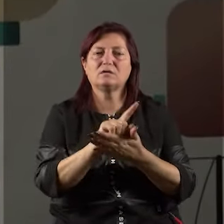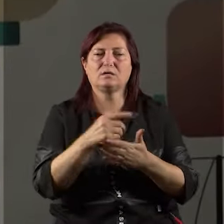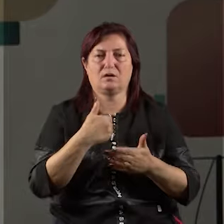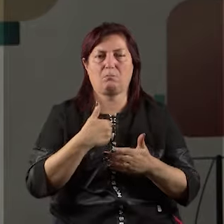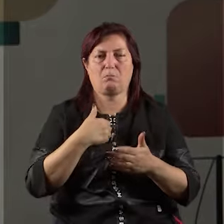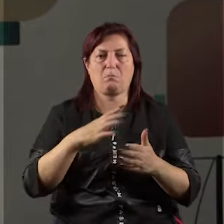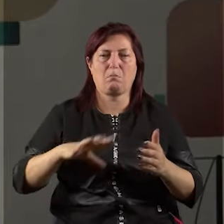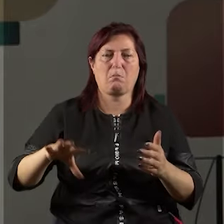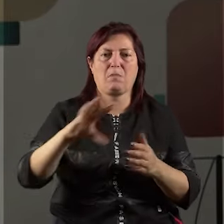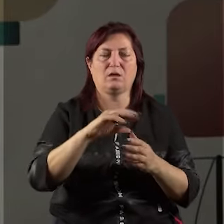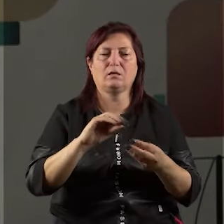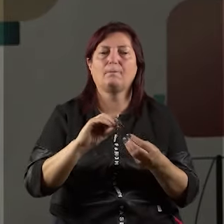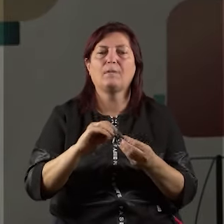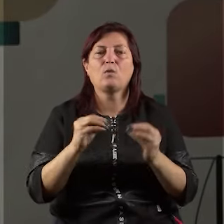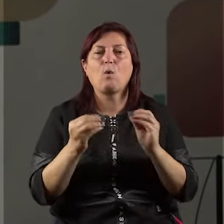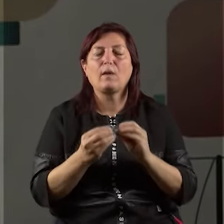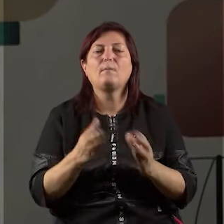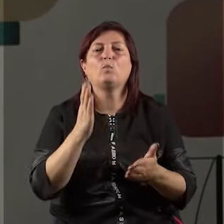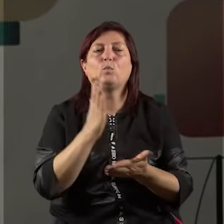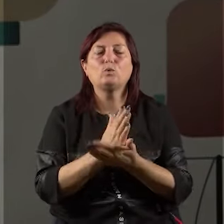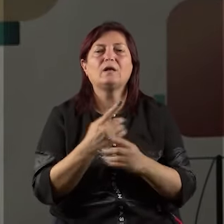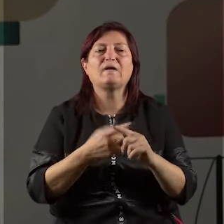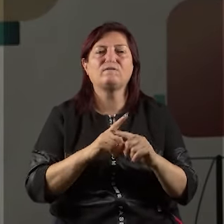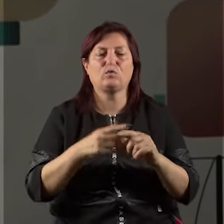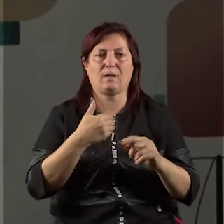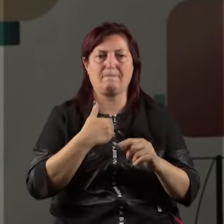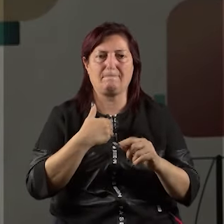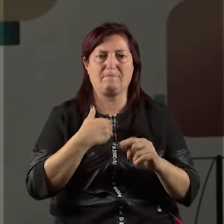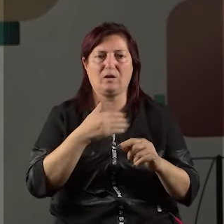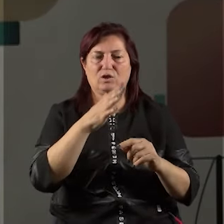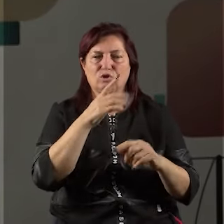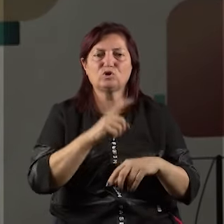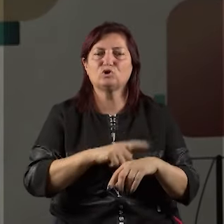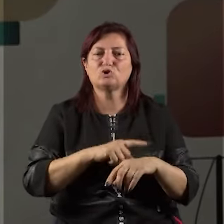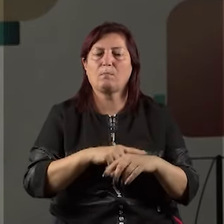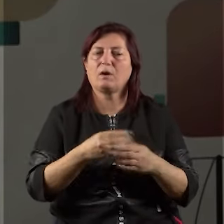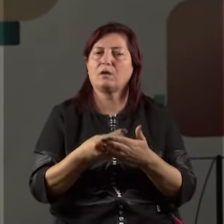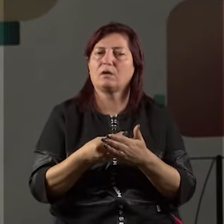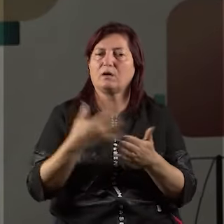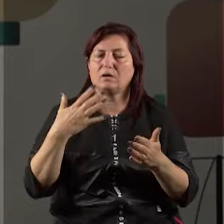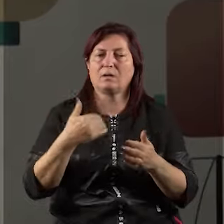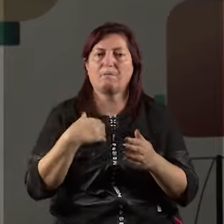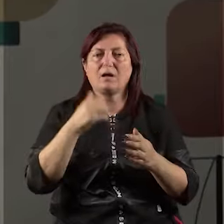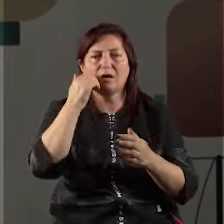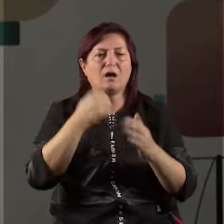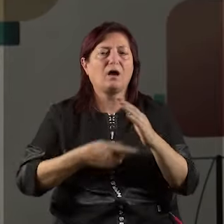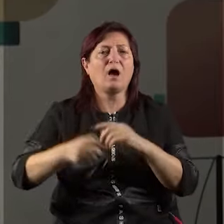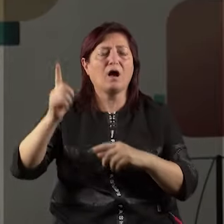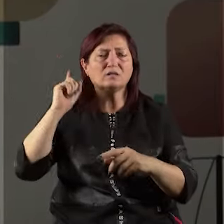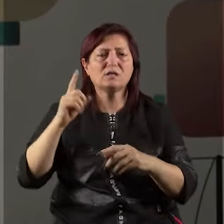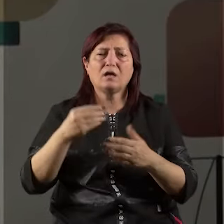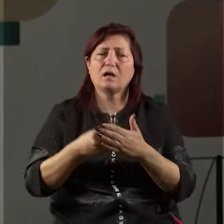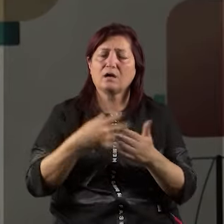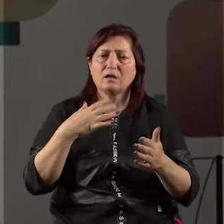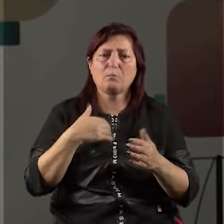բան ունենք, պրոբլեմ, որ մեր ժամանակը նաեւ գնահատենք, մեր անցյալը գնահատենք, մեր ապագայի